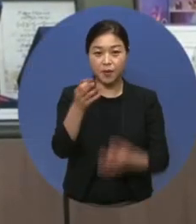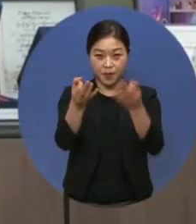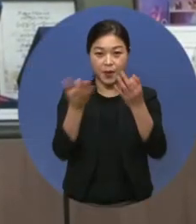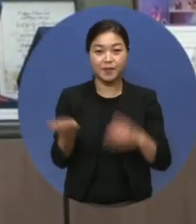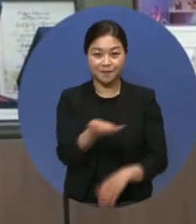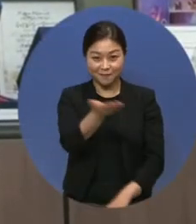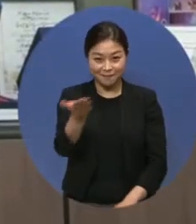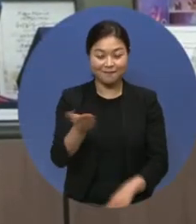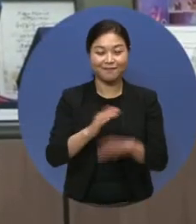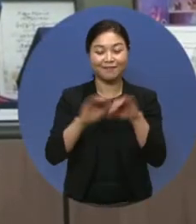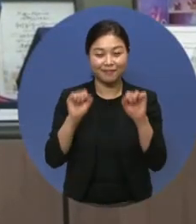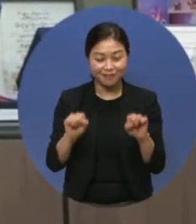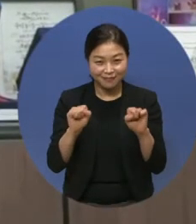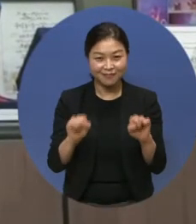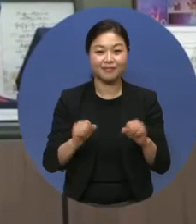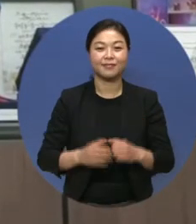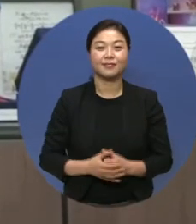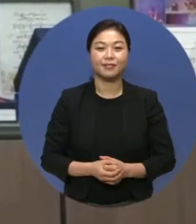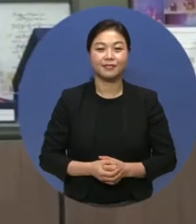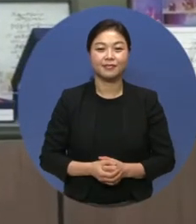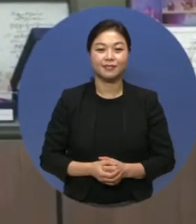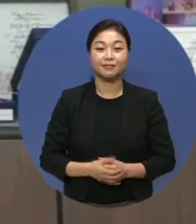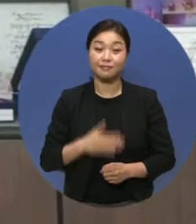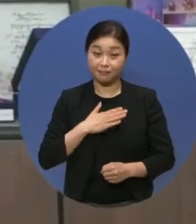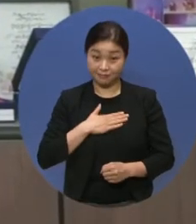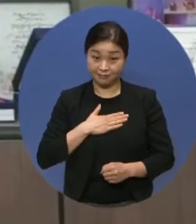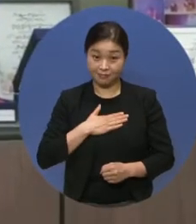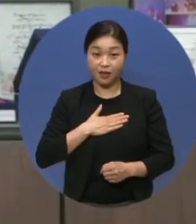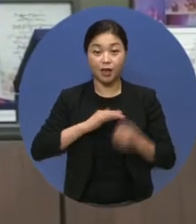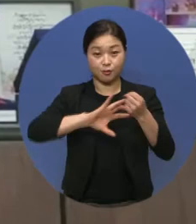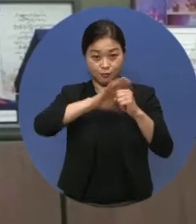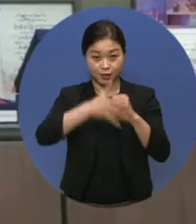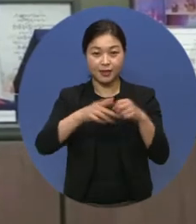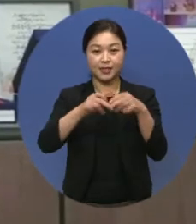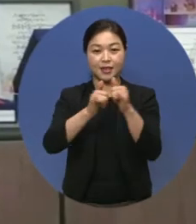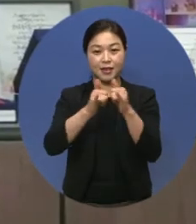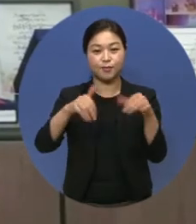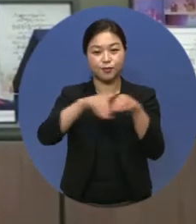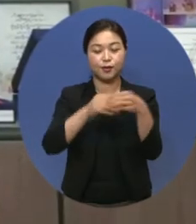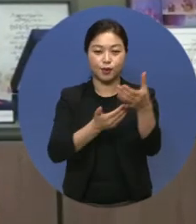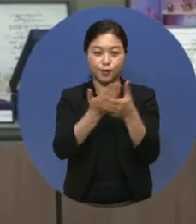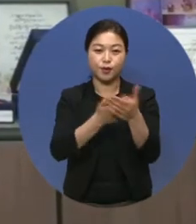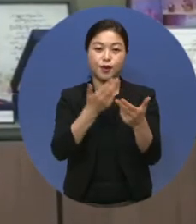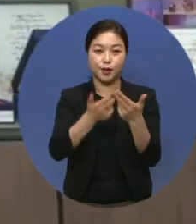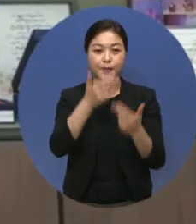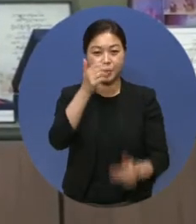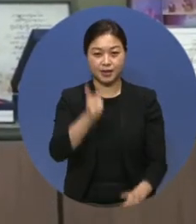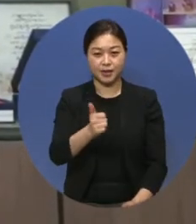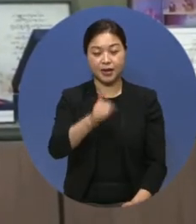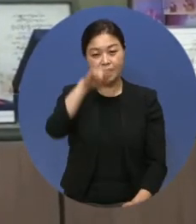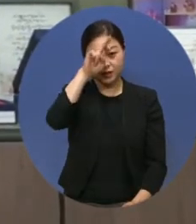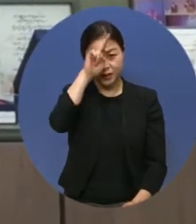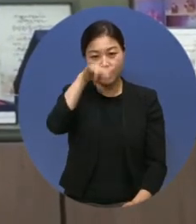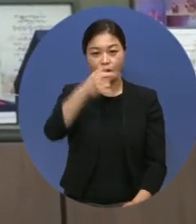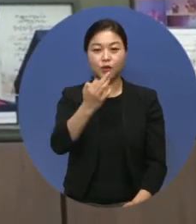시청자 여러분 안녕하십니까? 저는 국제장인 문화기획회 이사장